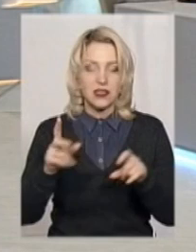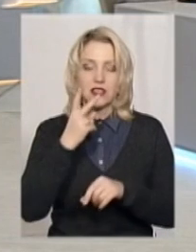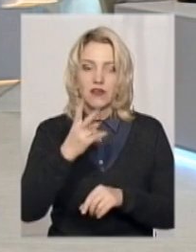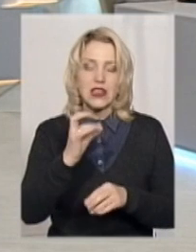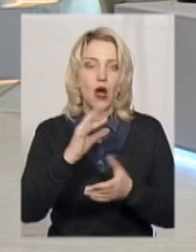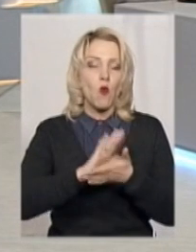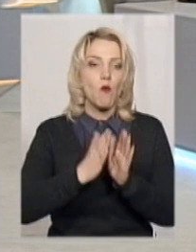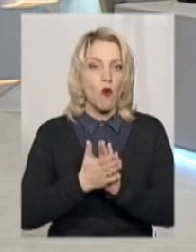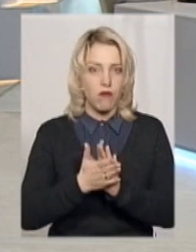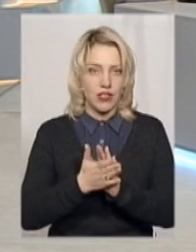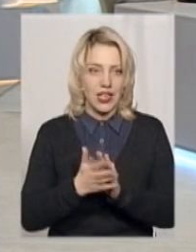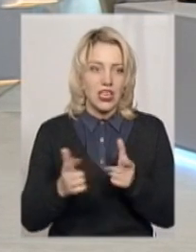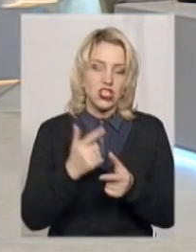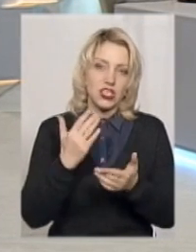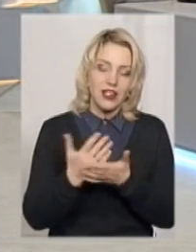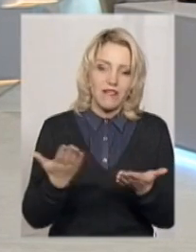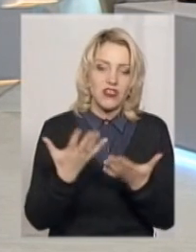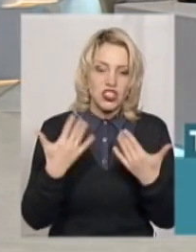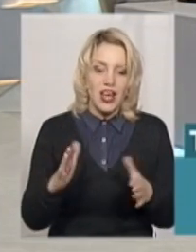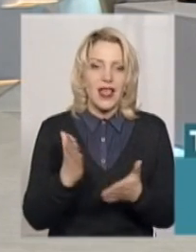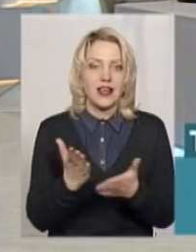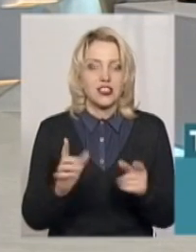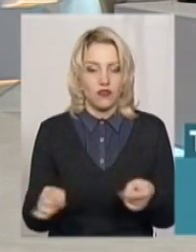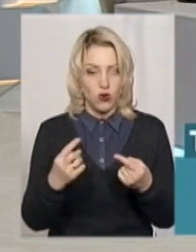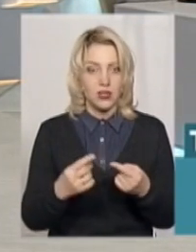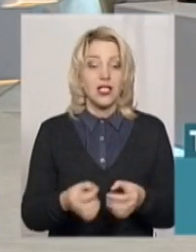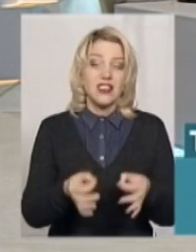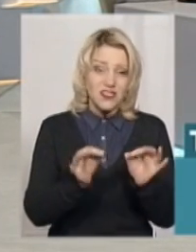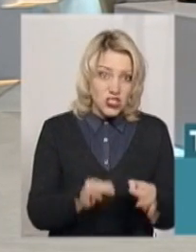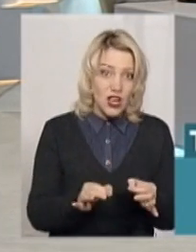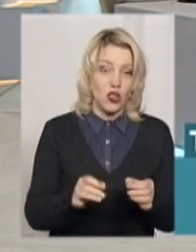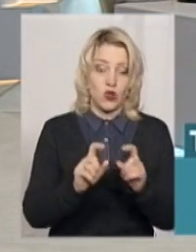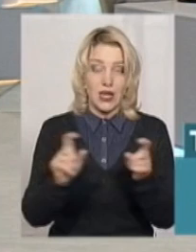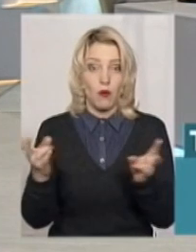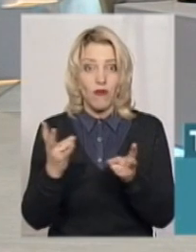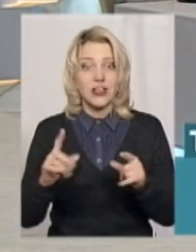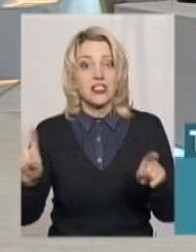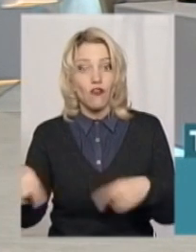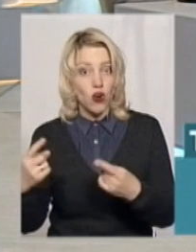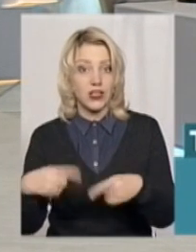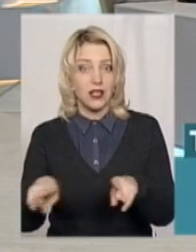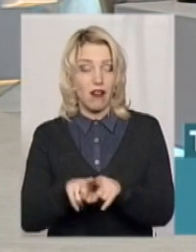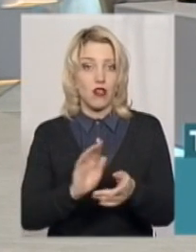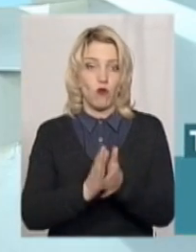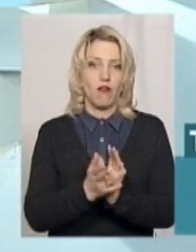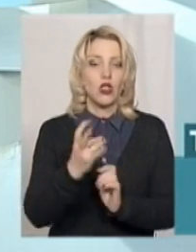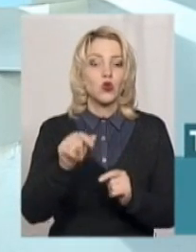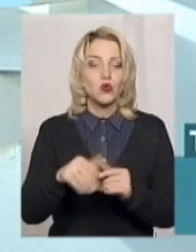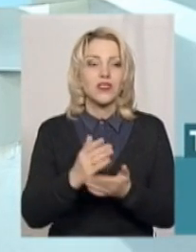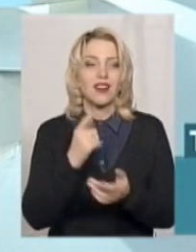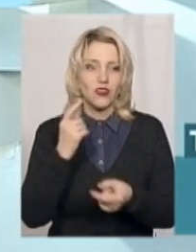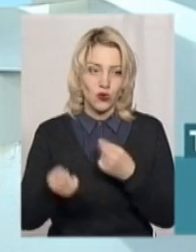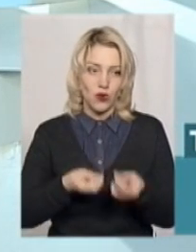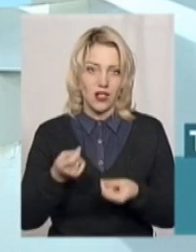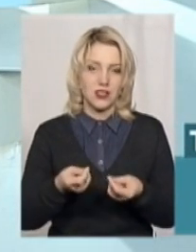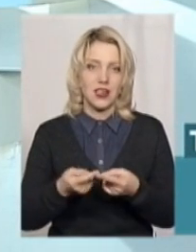дивитись на умови, чи вже є якісь створені. Звичайно, заклад має створити ці умови. Але тут є певні нюанси, ми з вами